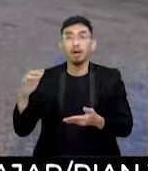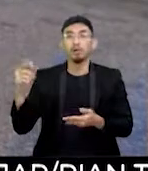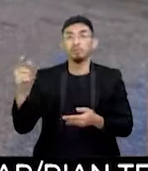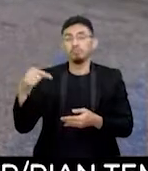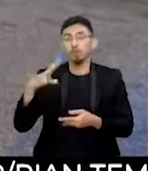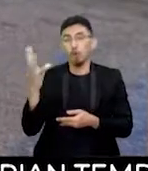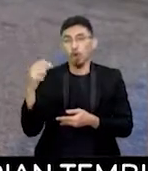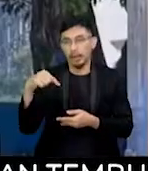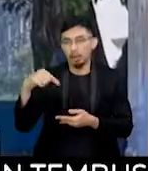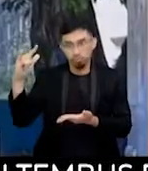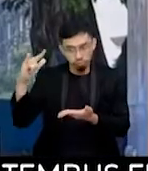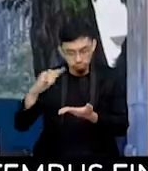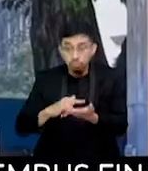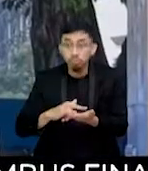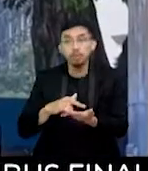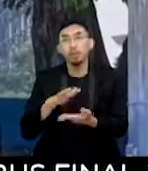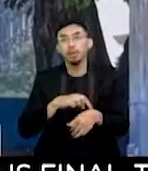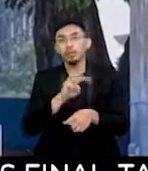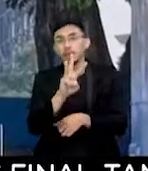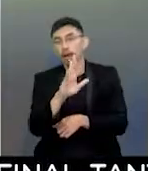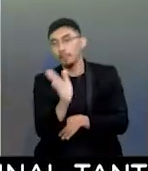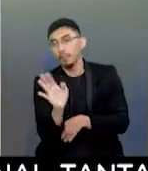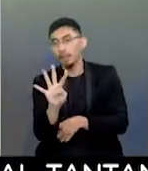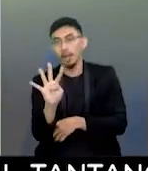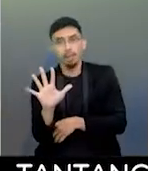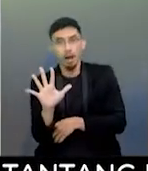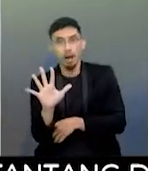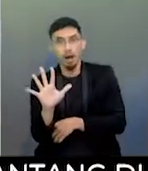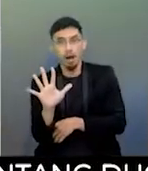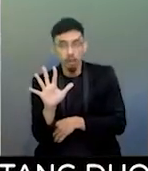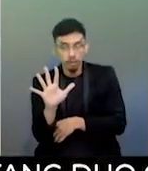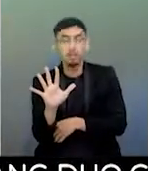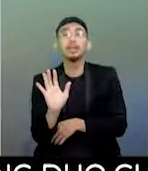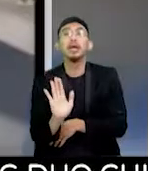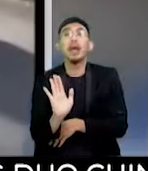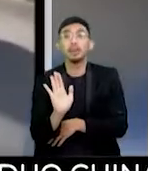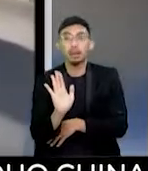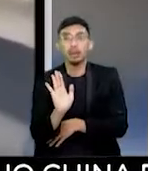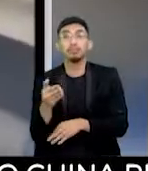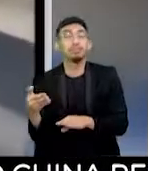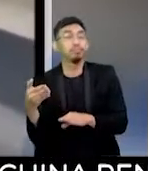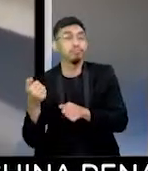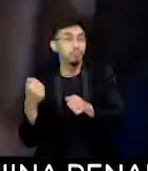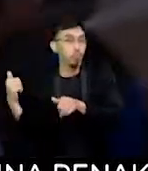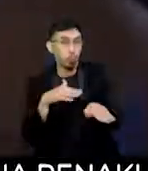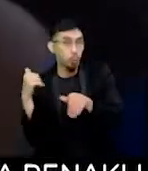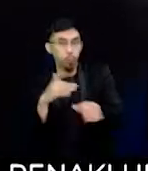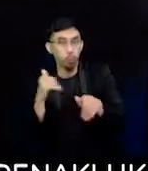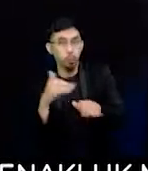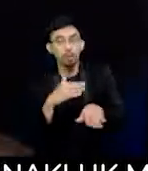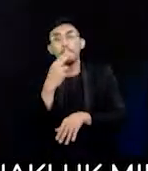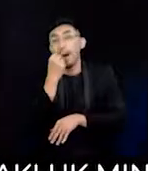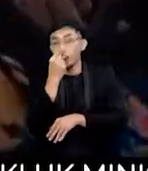15.45 dan langsung ke Bandung dengan menggunakan jalur darat dan diperkirakan tiba pukul 22 Minggu malam nanti. Rombongan Ridwan